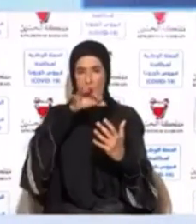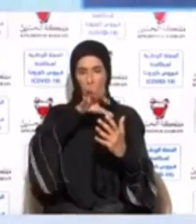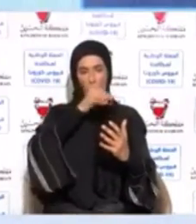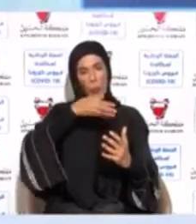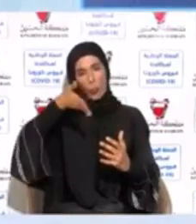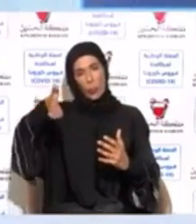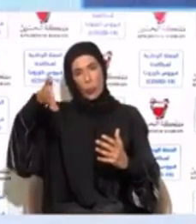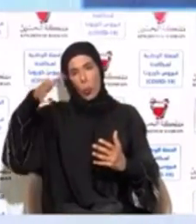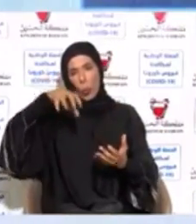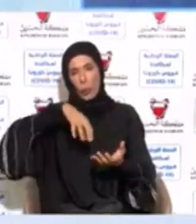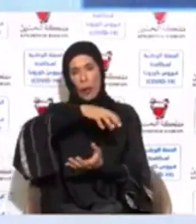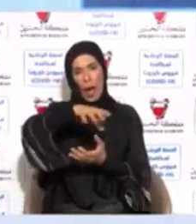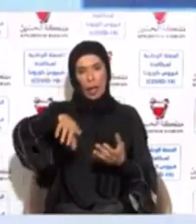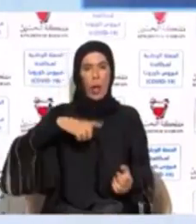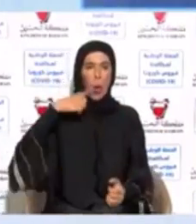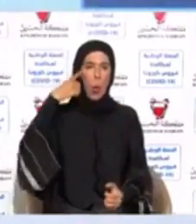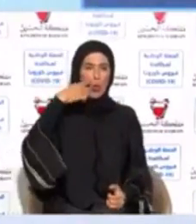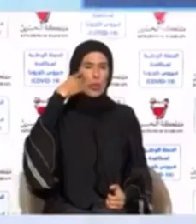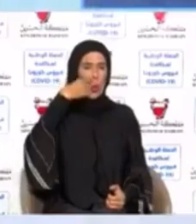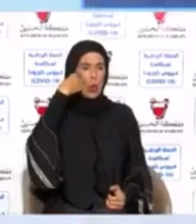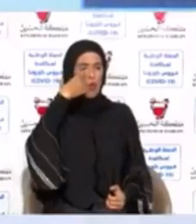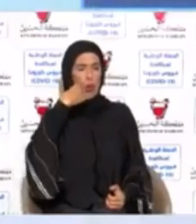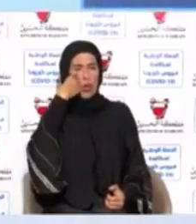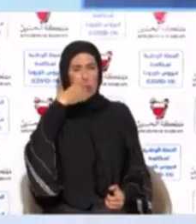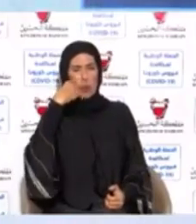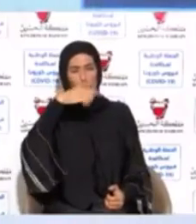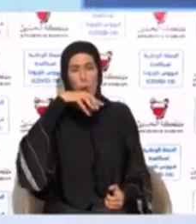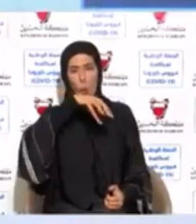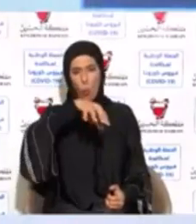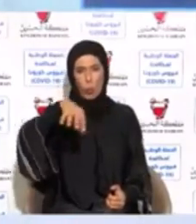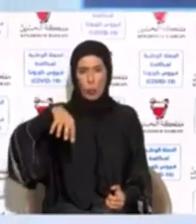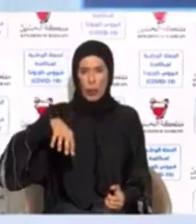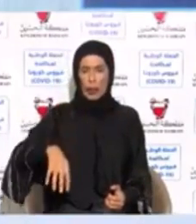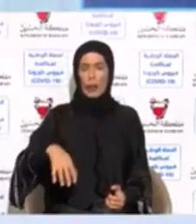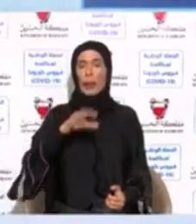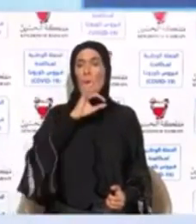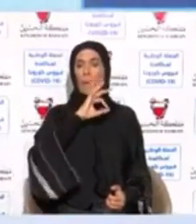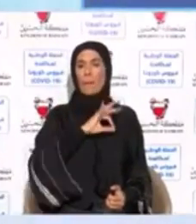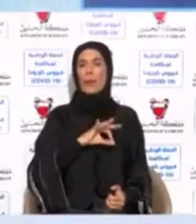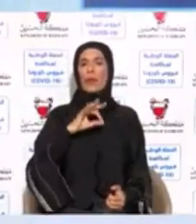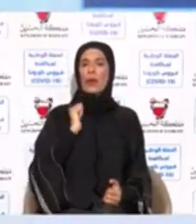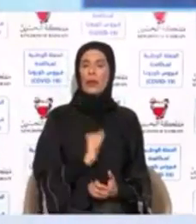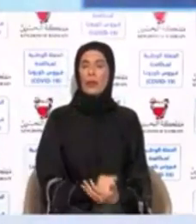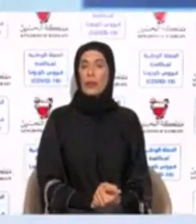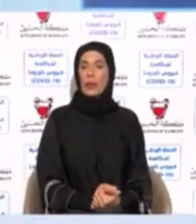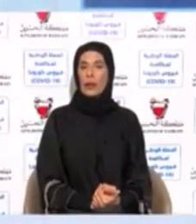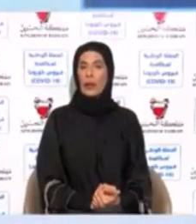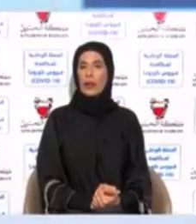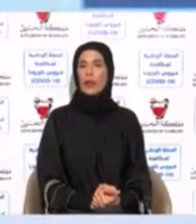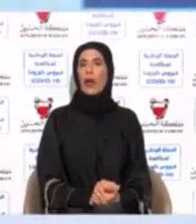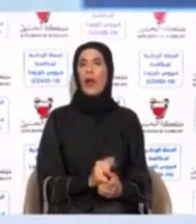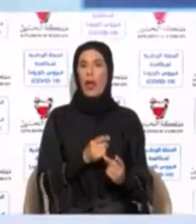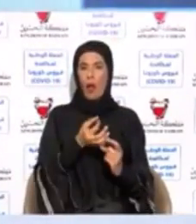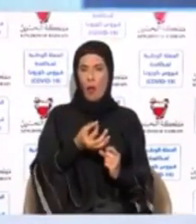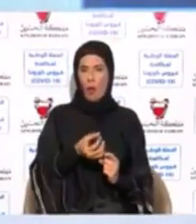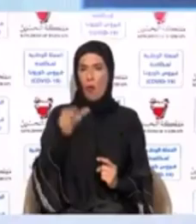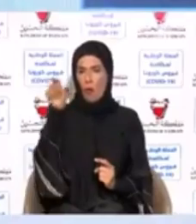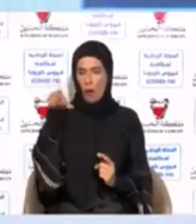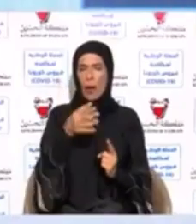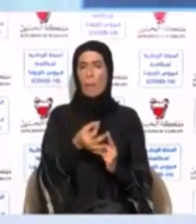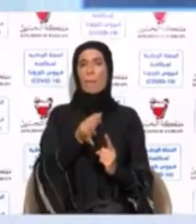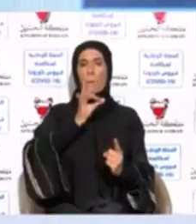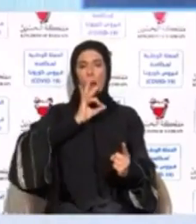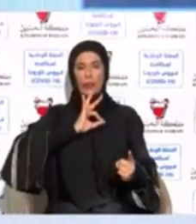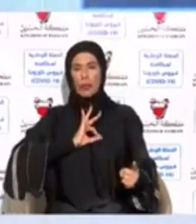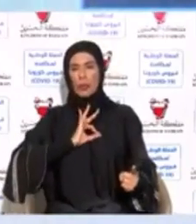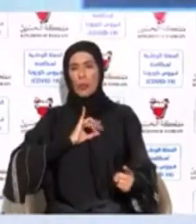يروحها حسب المناطق، حسب دراسة إن احنا نعرف وين المناطق اللي ممكن تستفيد من الفحص العشوائي. في المخالطين وهذا لين اللي يتصلون